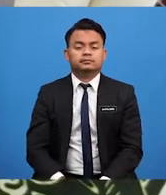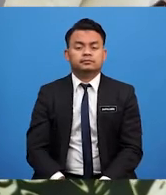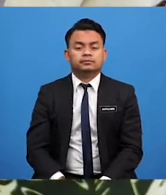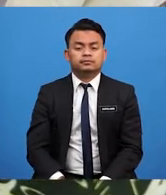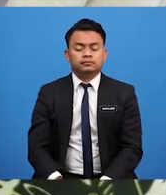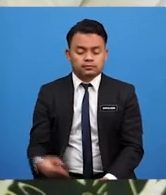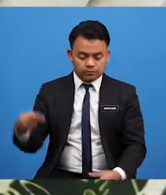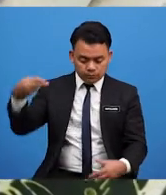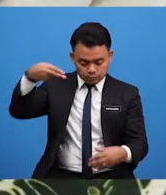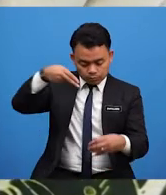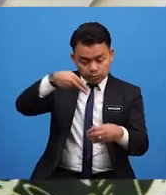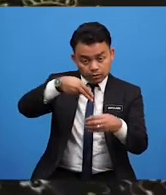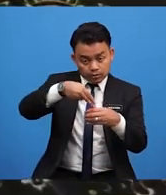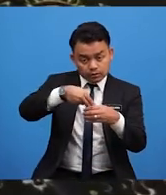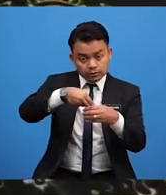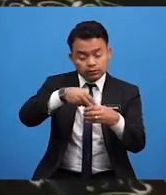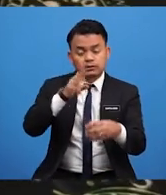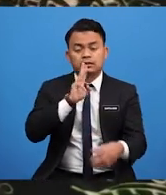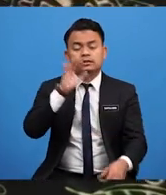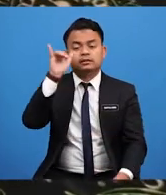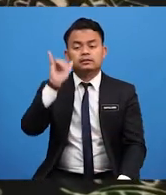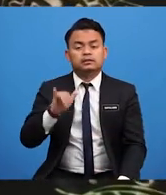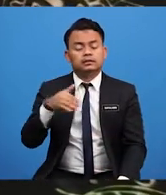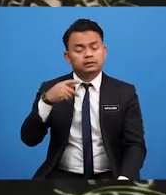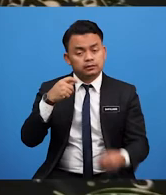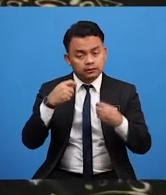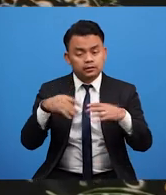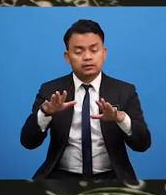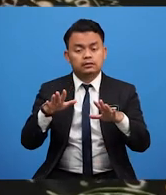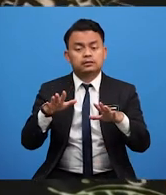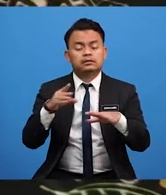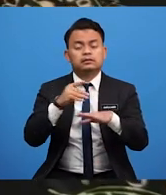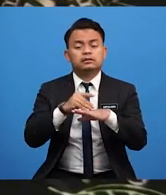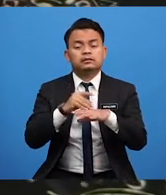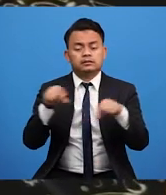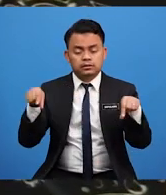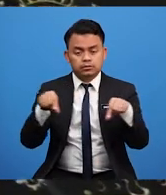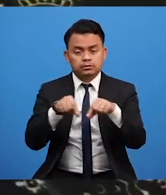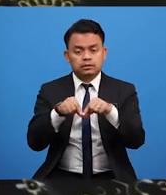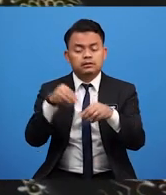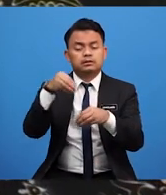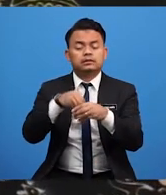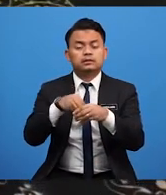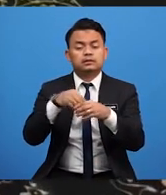Tuangkan air panas yang telah disukat ke dalam mesin pengisar.